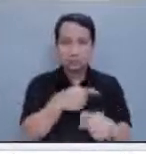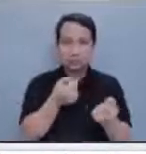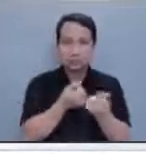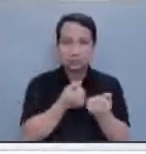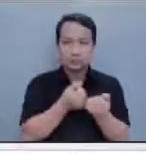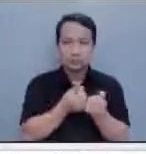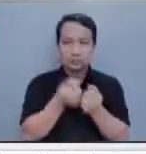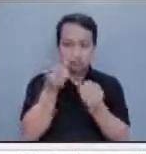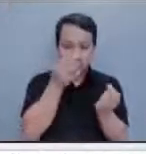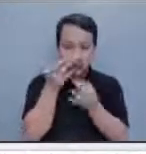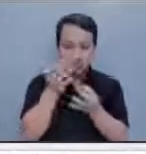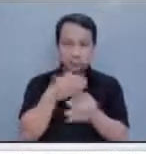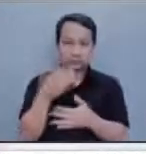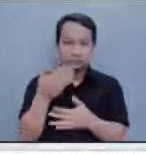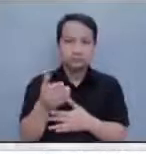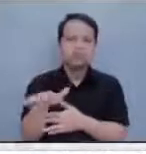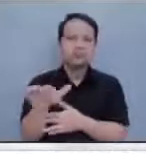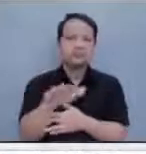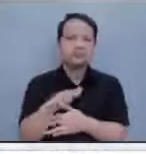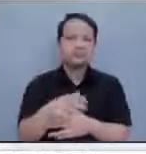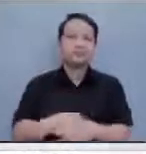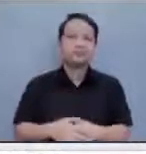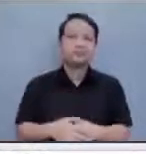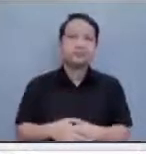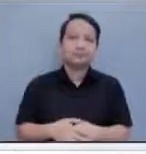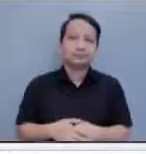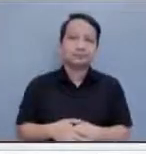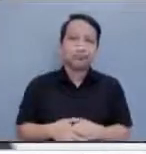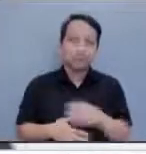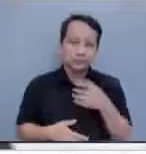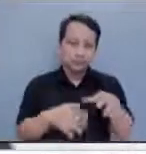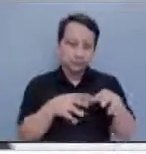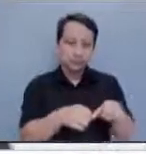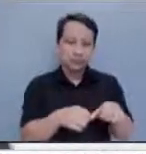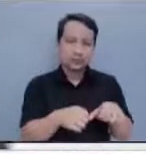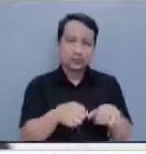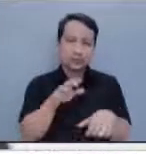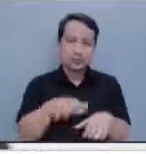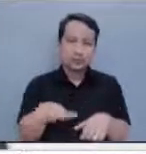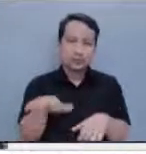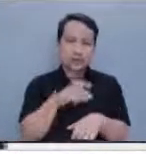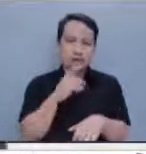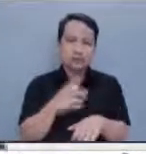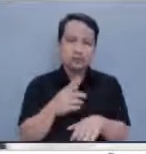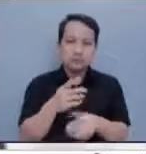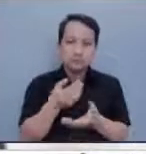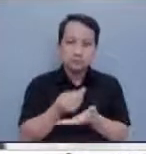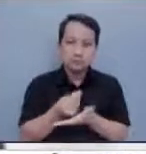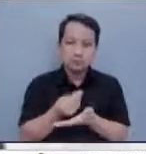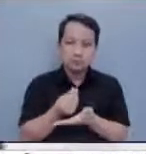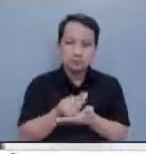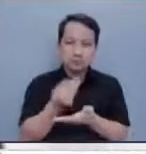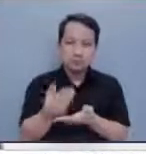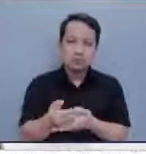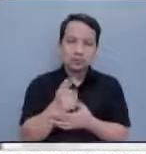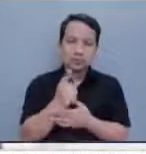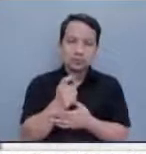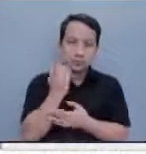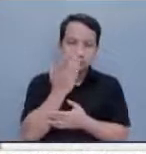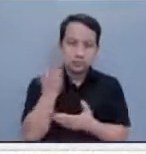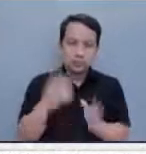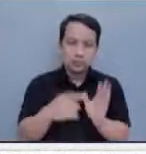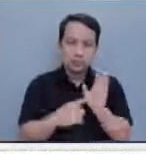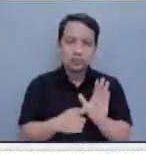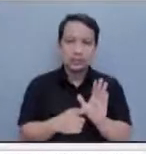droga sa ilang lugar sa nasabing lungsod. Nakumpiska rin mula sa mga suspect ang buy-bust money, isang baril, mga bala at isang